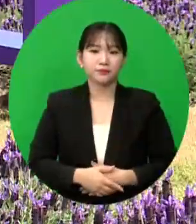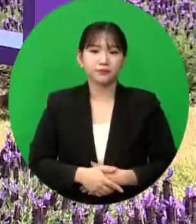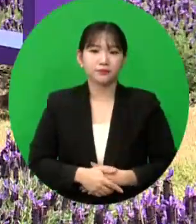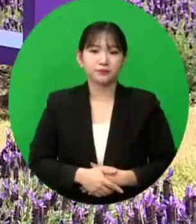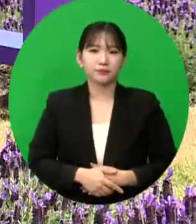나타났습니다